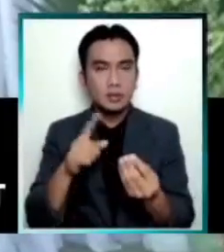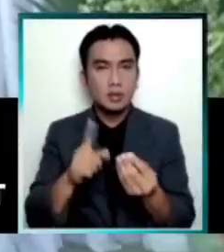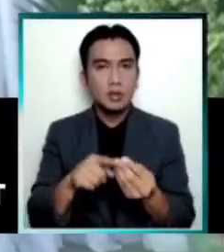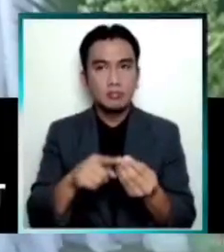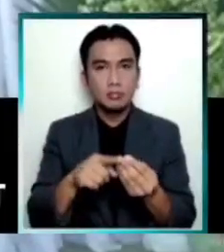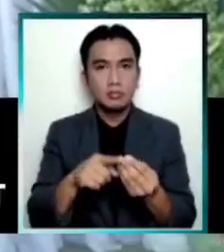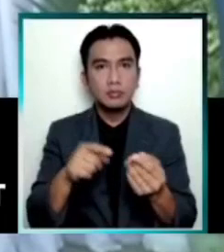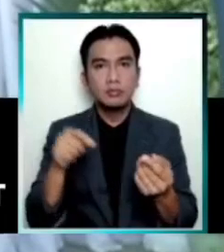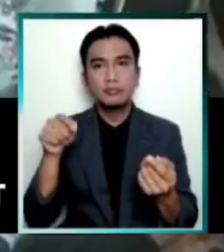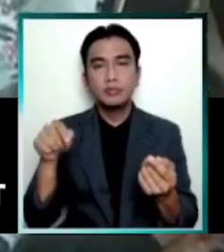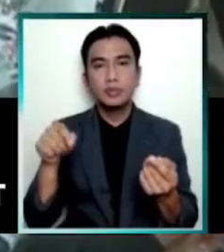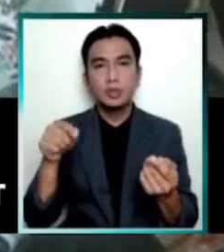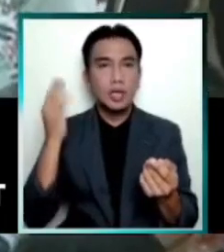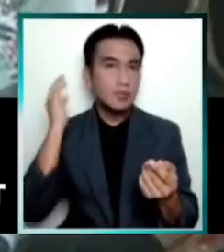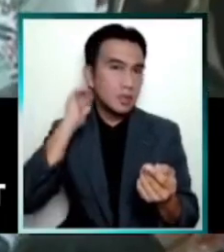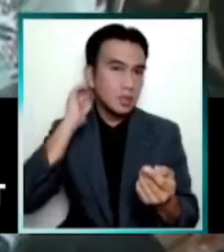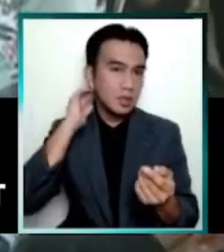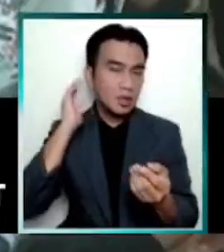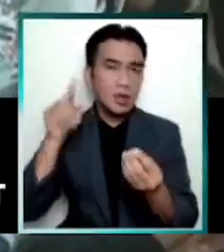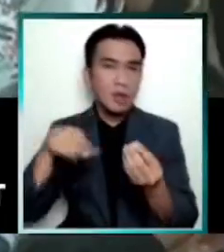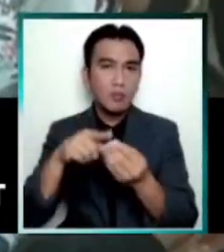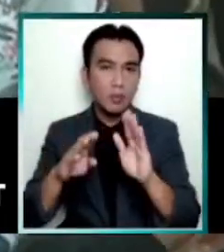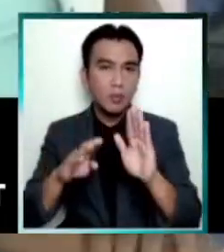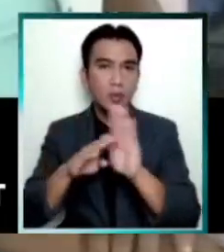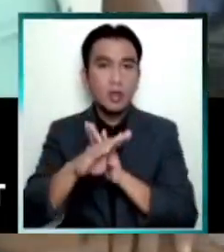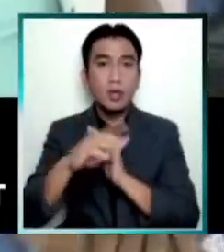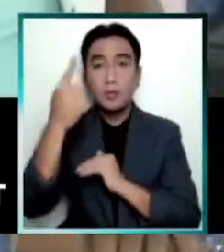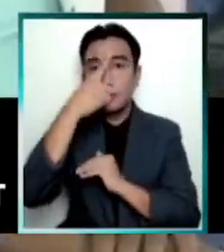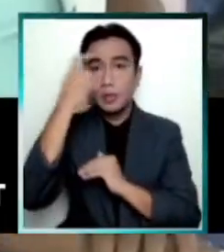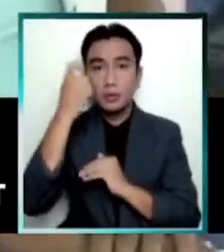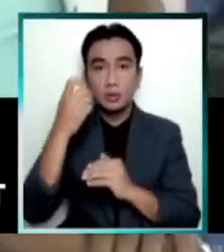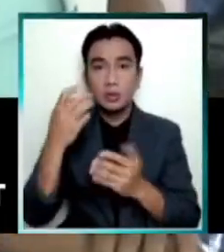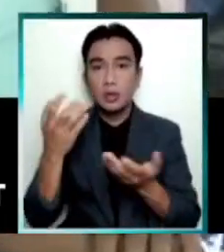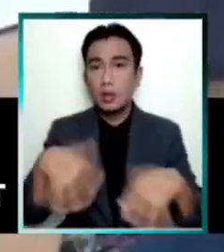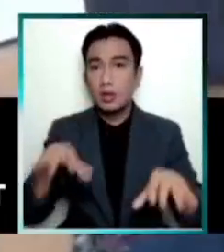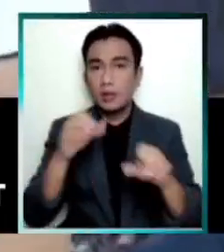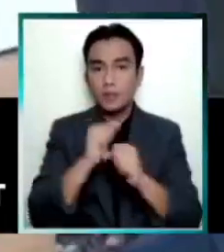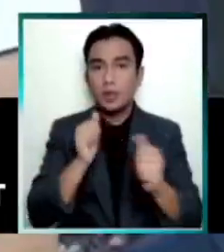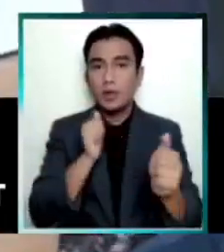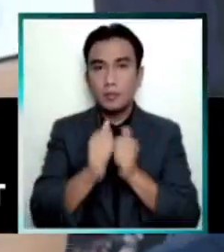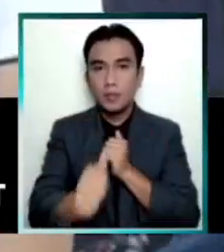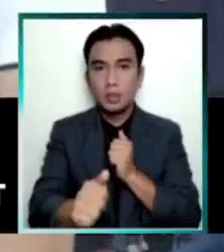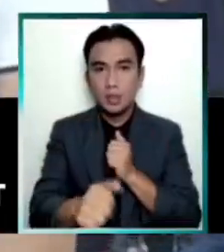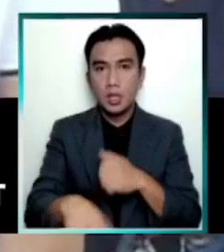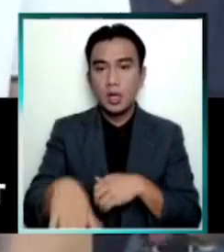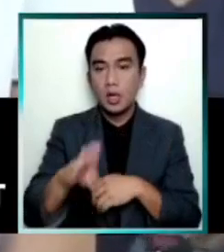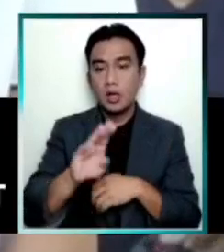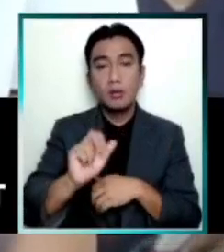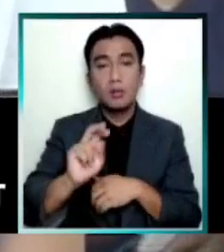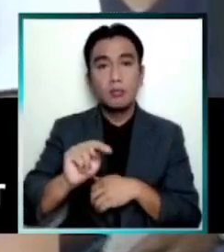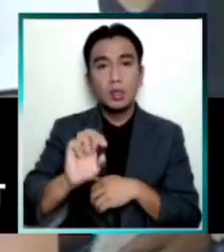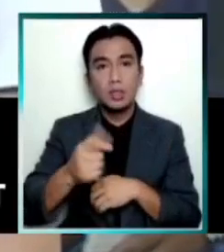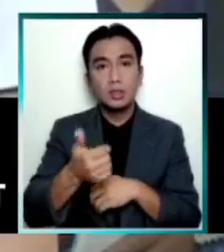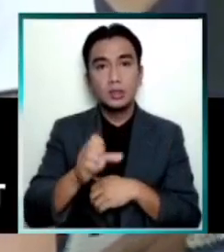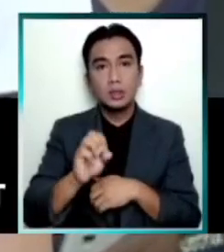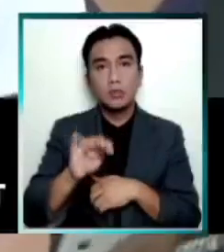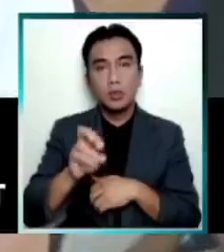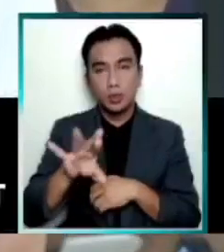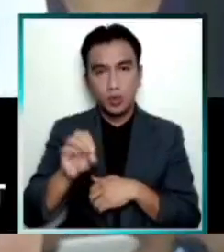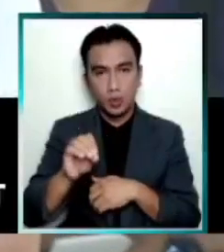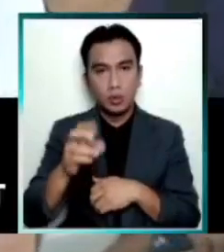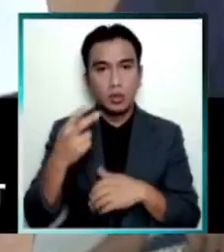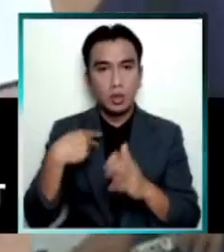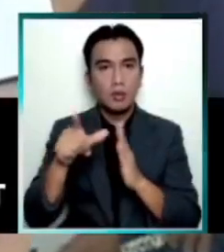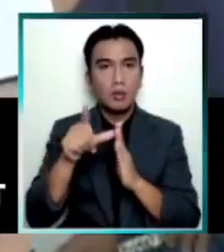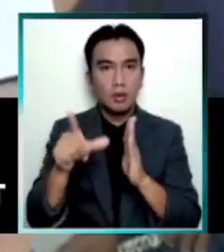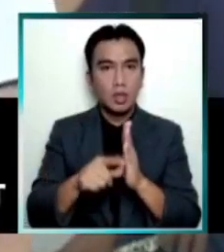ang pag-asenso. Dahil simula nang ipasa ang Bangsamoro Organic Law, umabot na sa 201 billion pesos